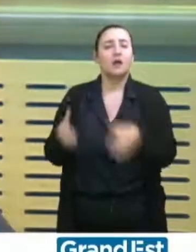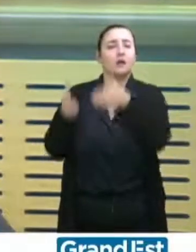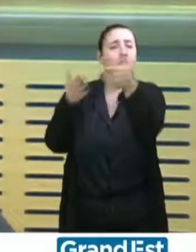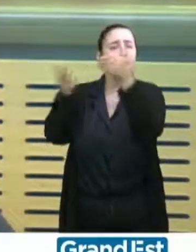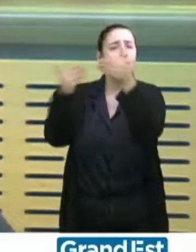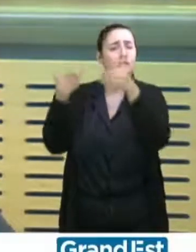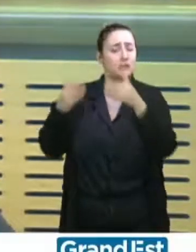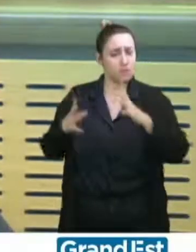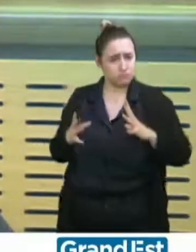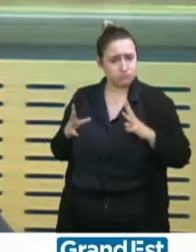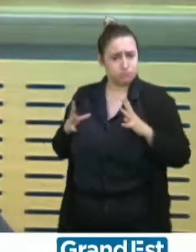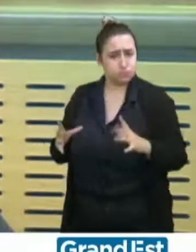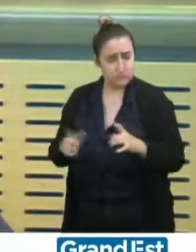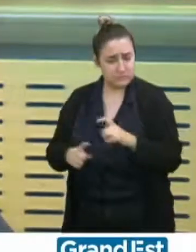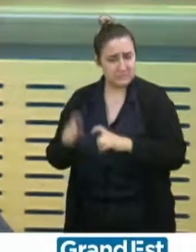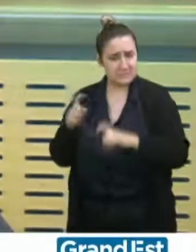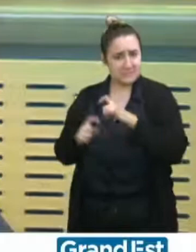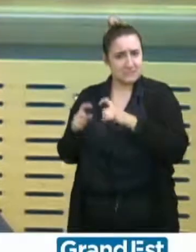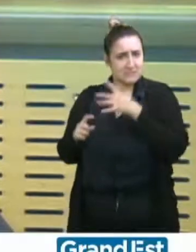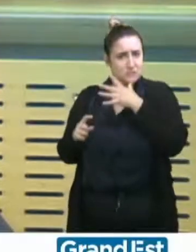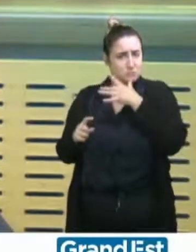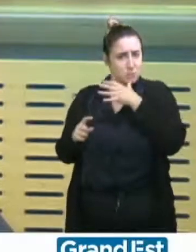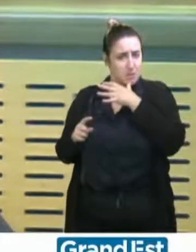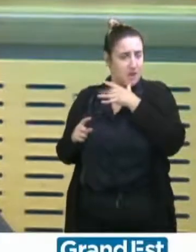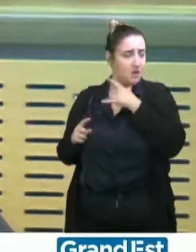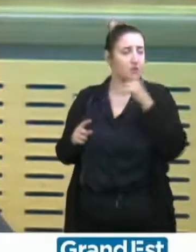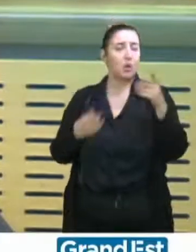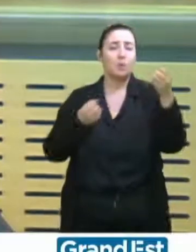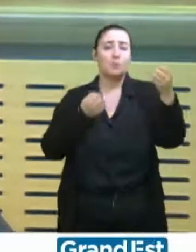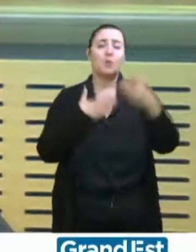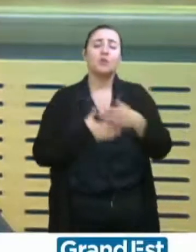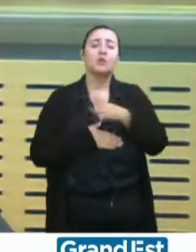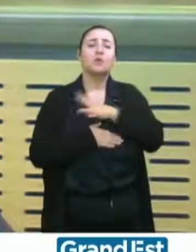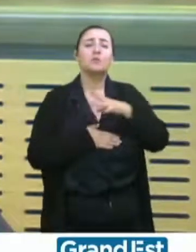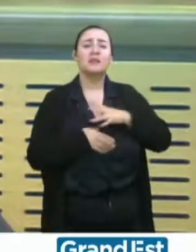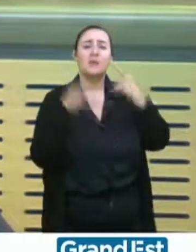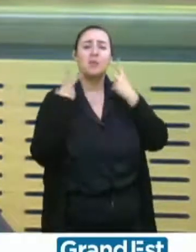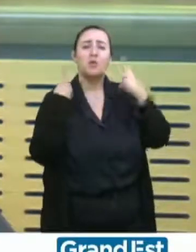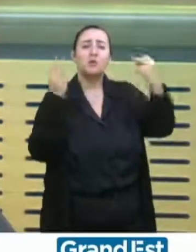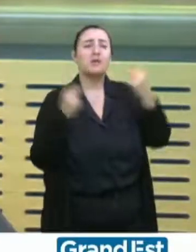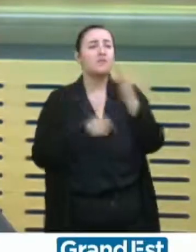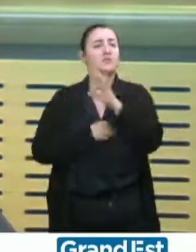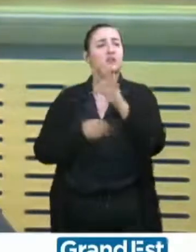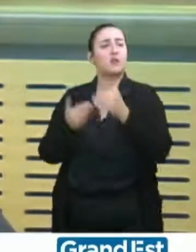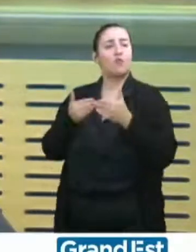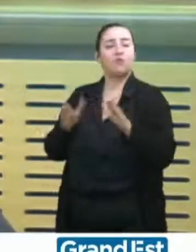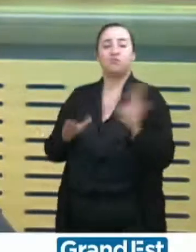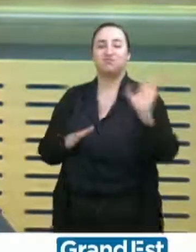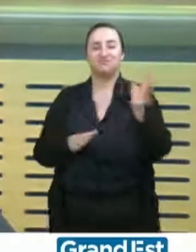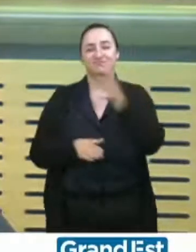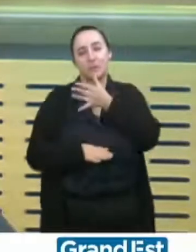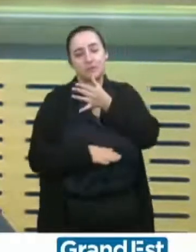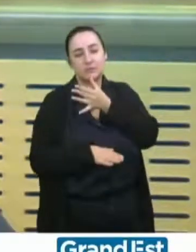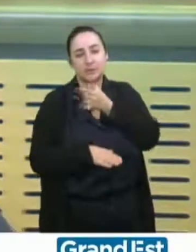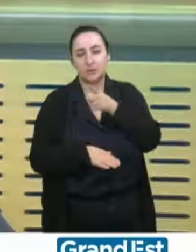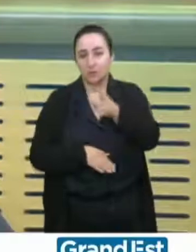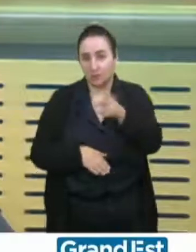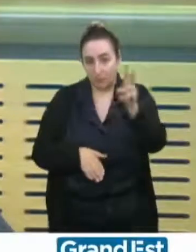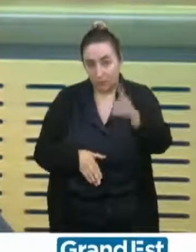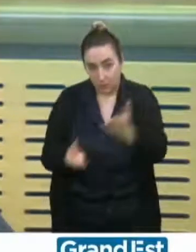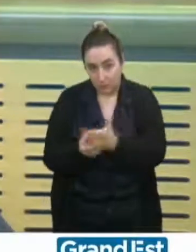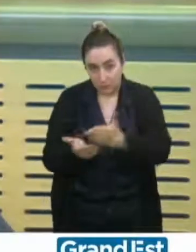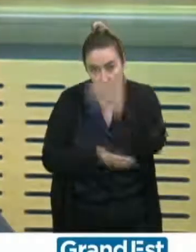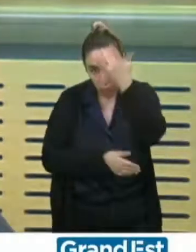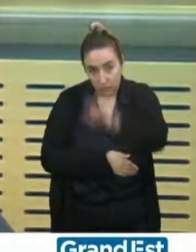irréversible en qualifiant de pure démagogie la proposition de marine le pen de rouvrir fessenheim vous démontrez votre méconnaissance de ce dossier qui